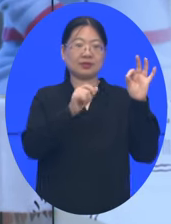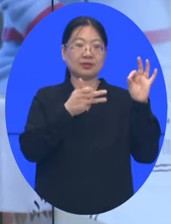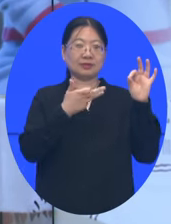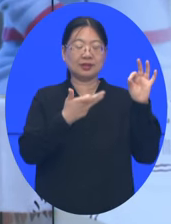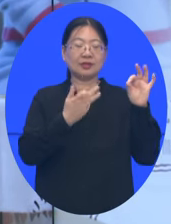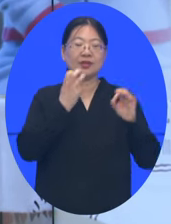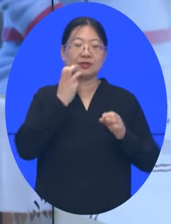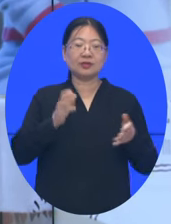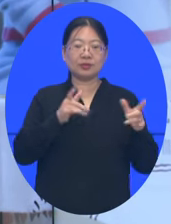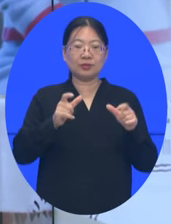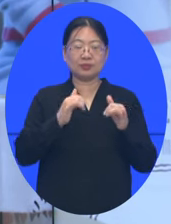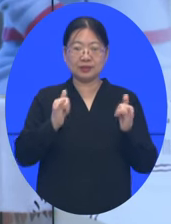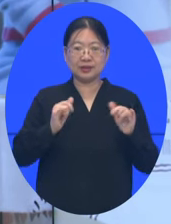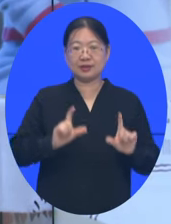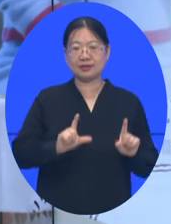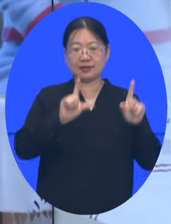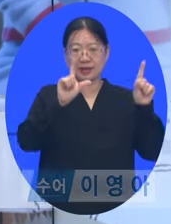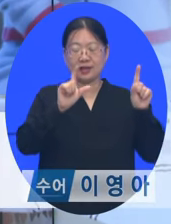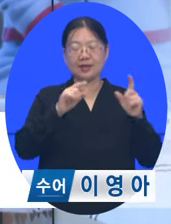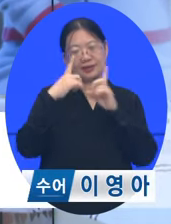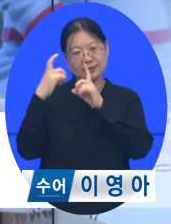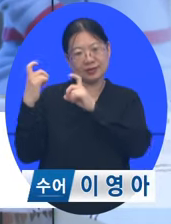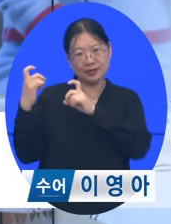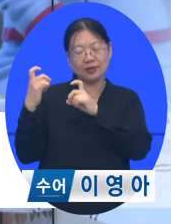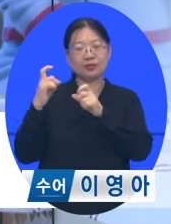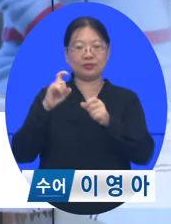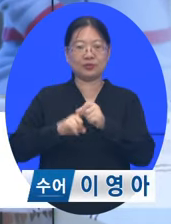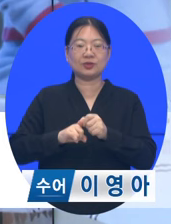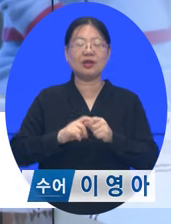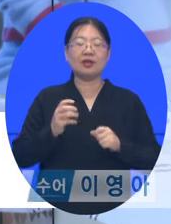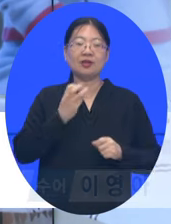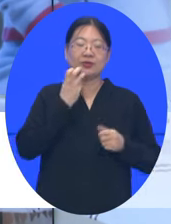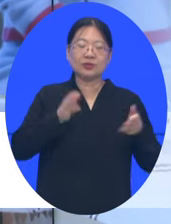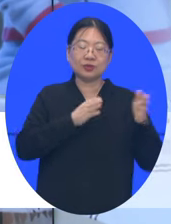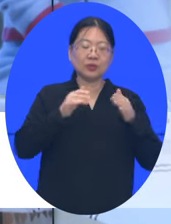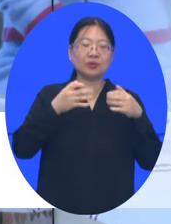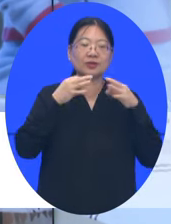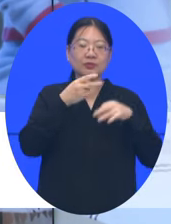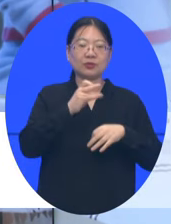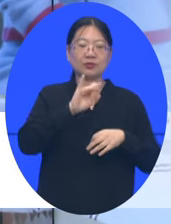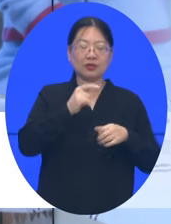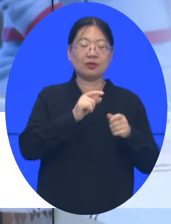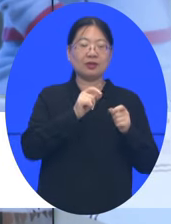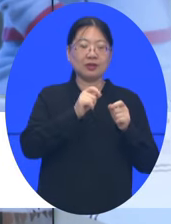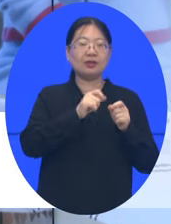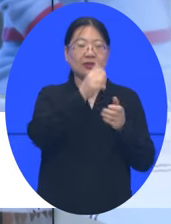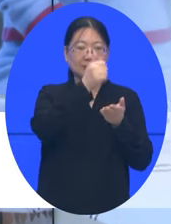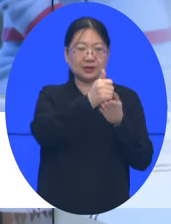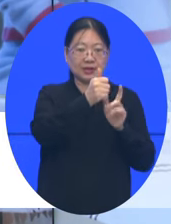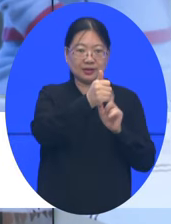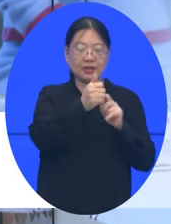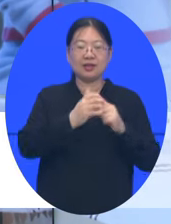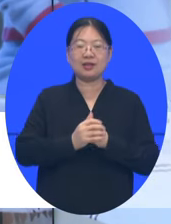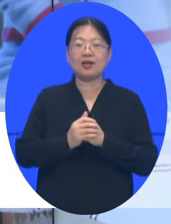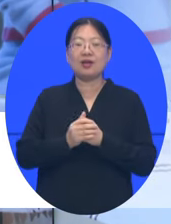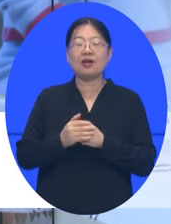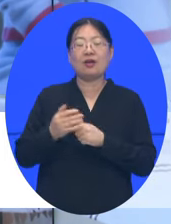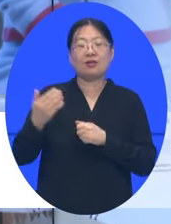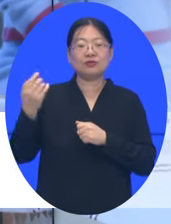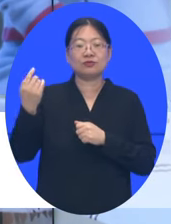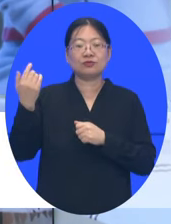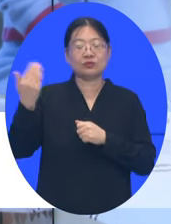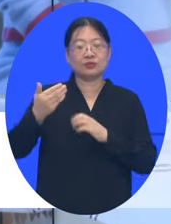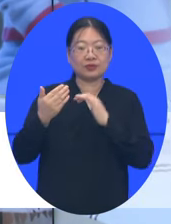10월 18일은 경기 도민의 날입니다. 이를 기념해 김동연 경기도지사가 9천여 명의 도민과 만나는 맞손 토크를